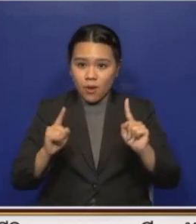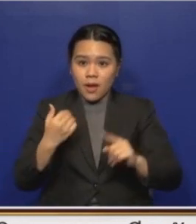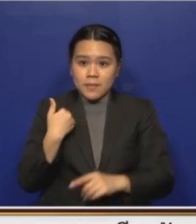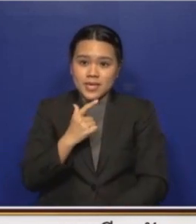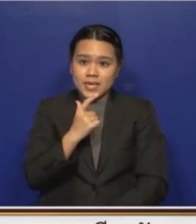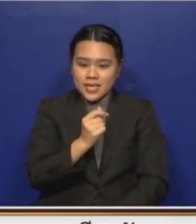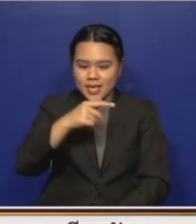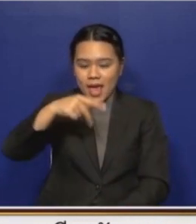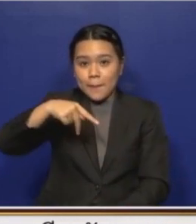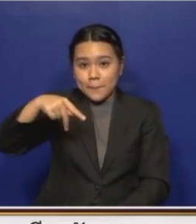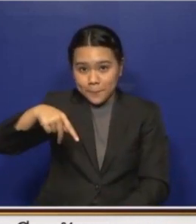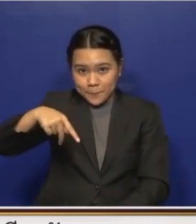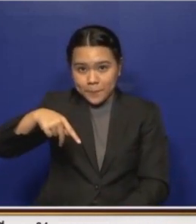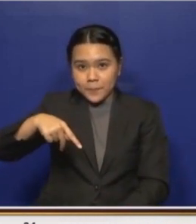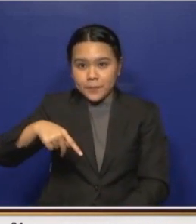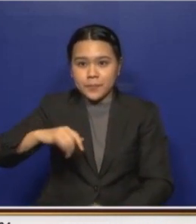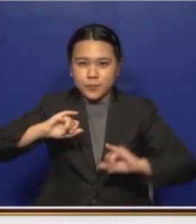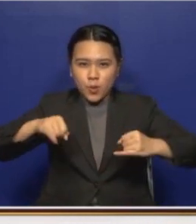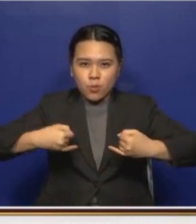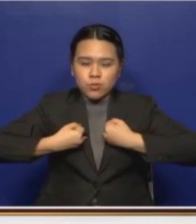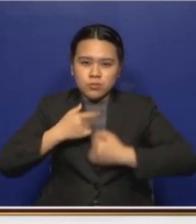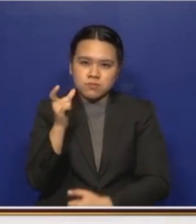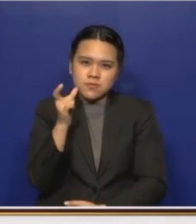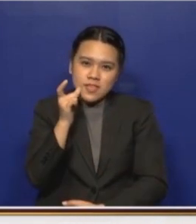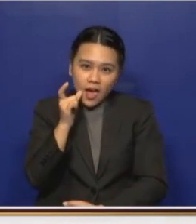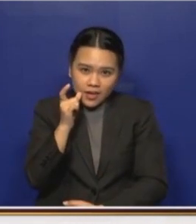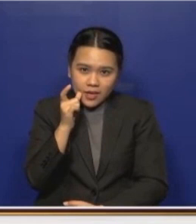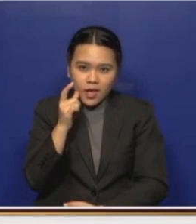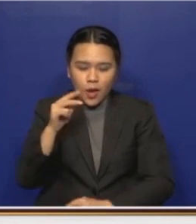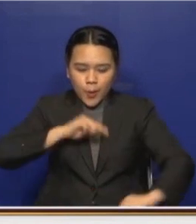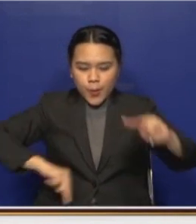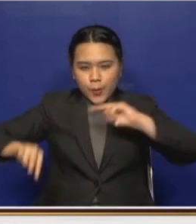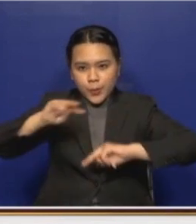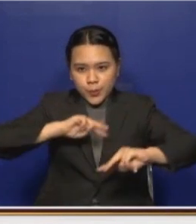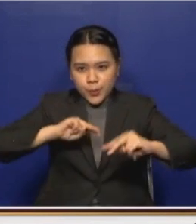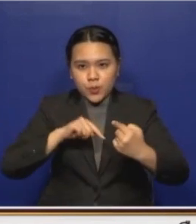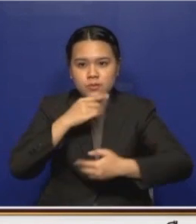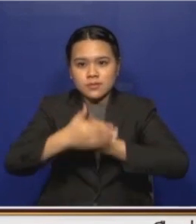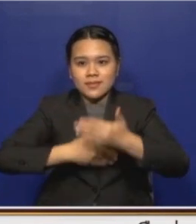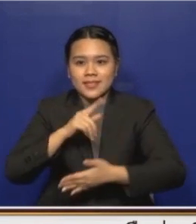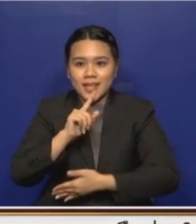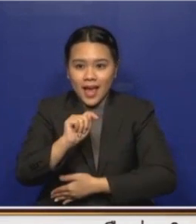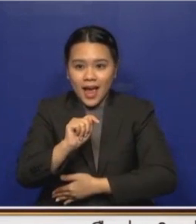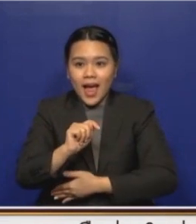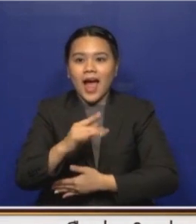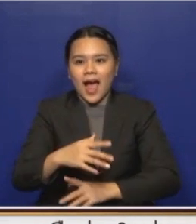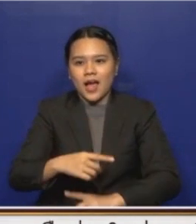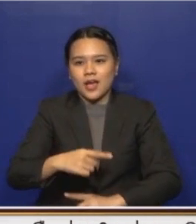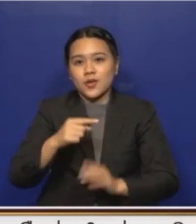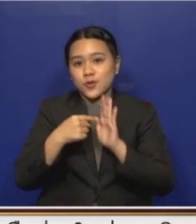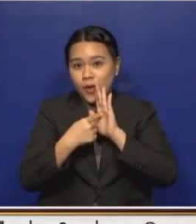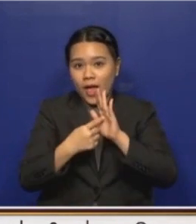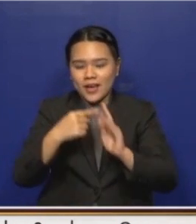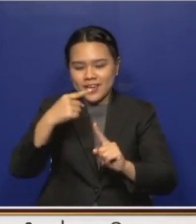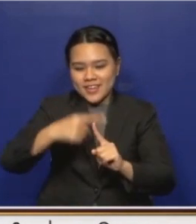ช่นวันที่9เดือน9ฮะวันที่10เดือน10ฮะวันที่11เดือน11วันที่12